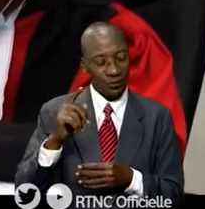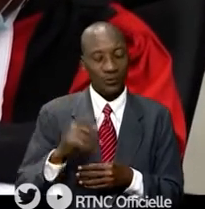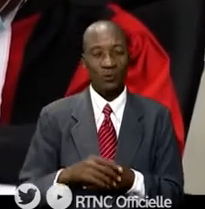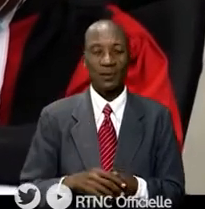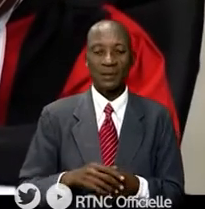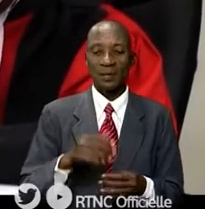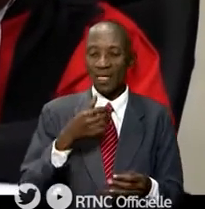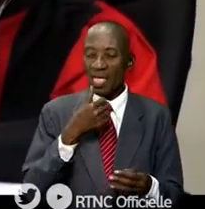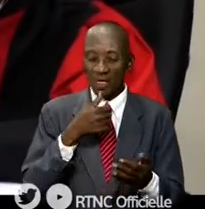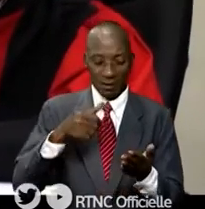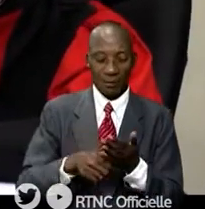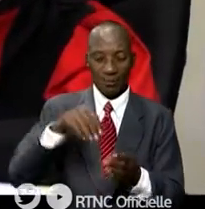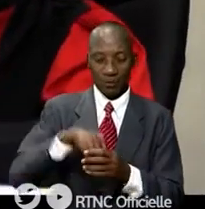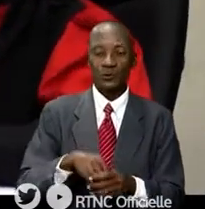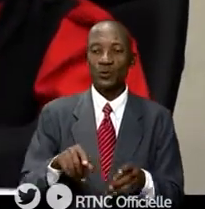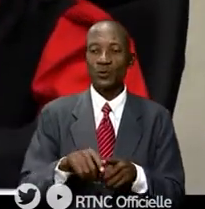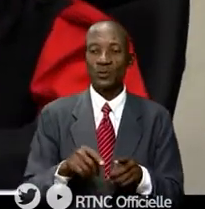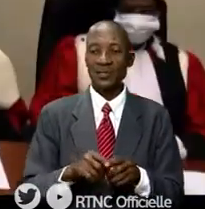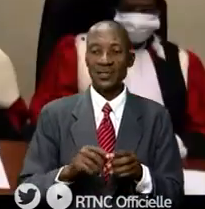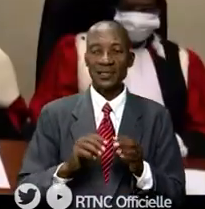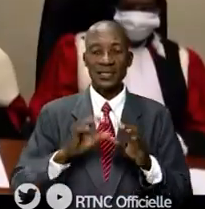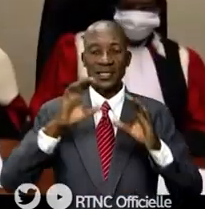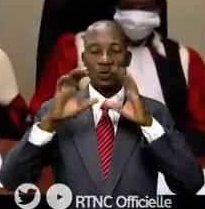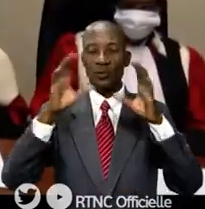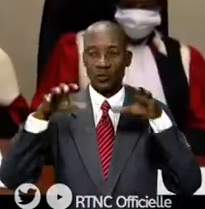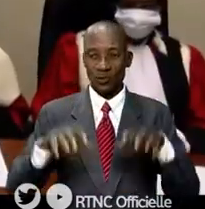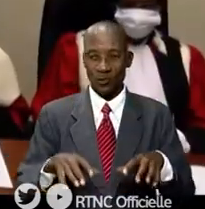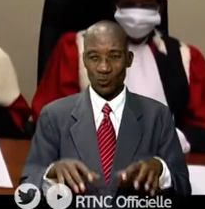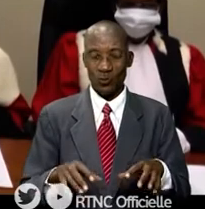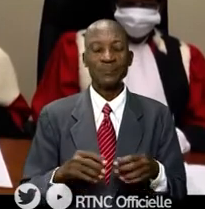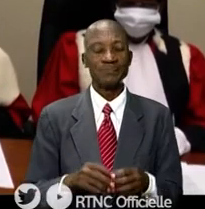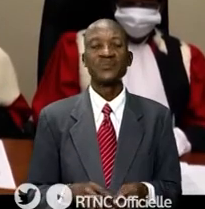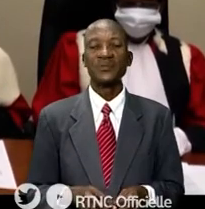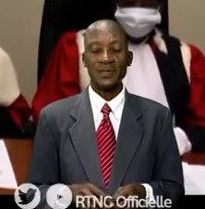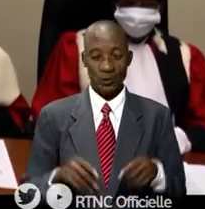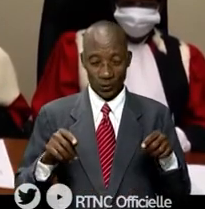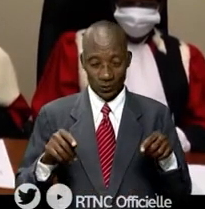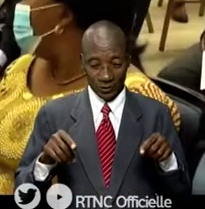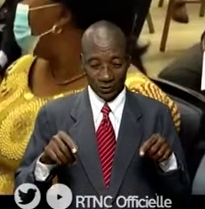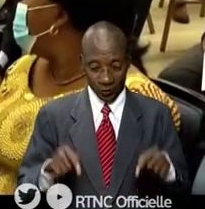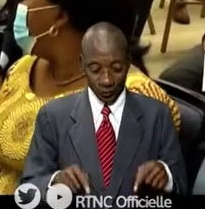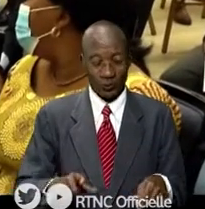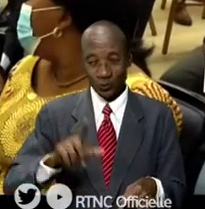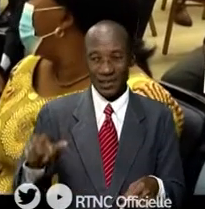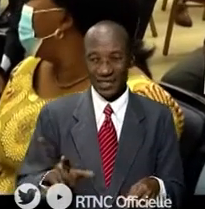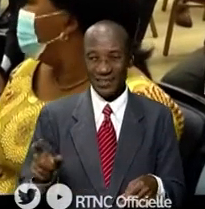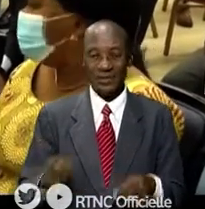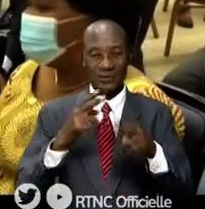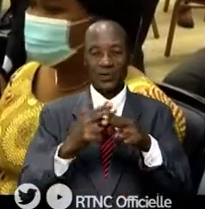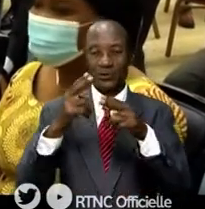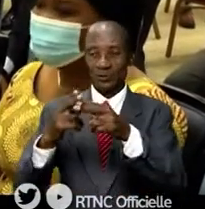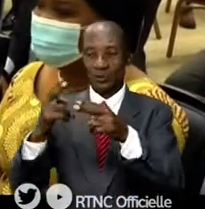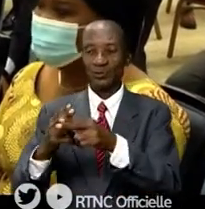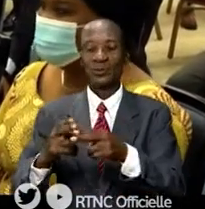la poste et des télécommunications du Congo, ARPTC, ont été installés ce lundi 22 juin à l'issue d'une